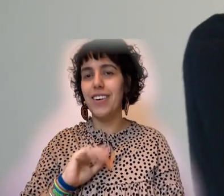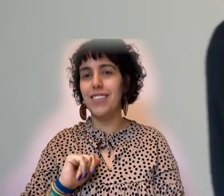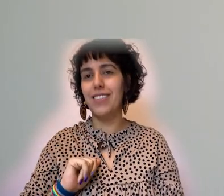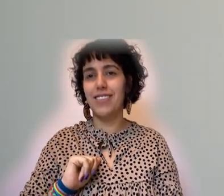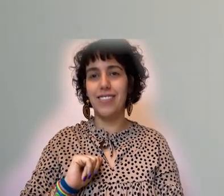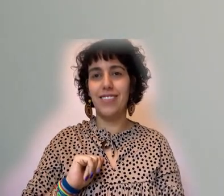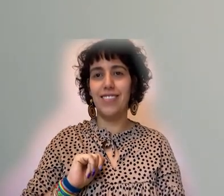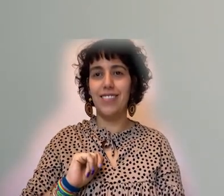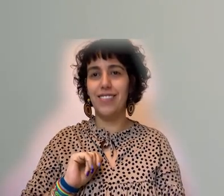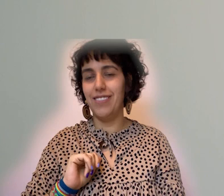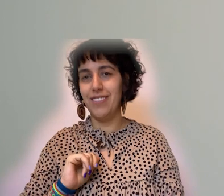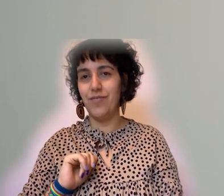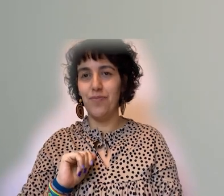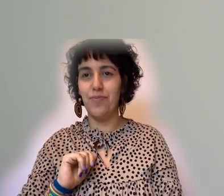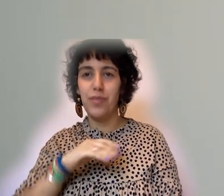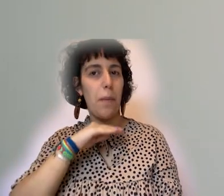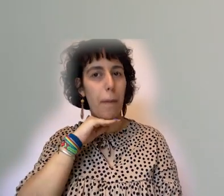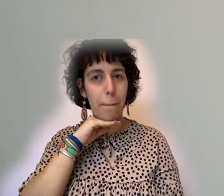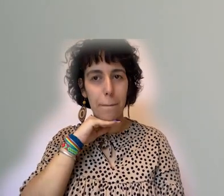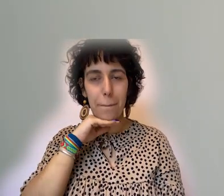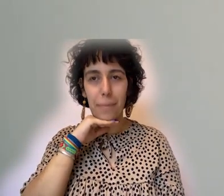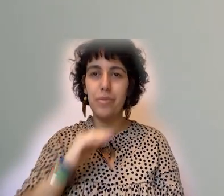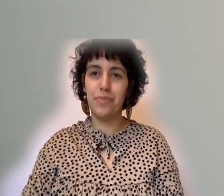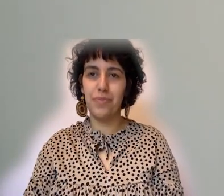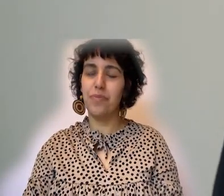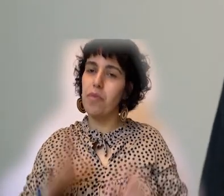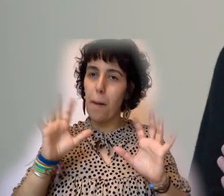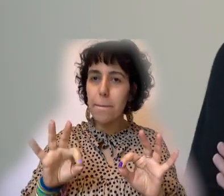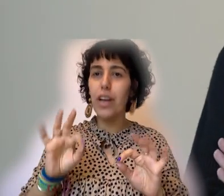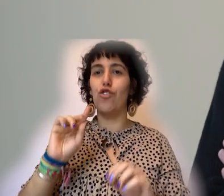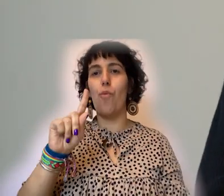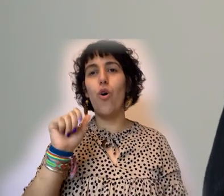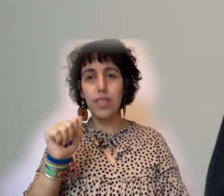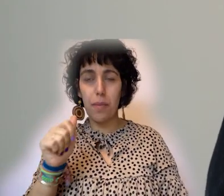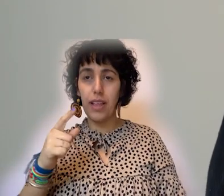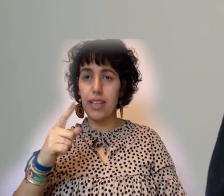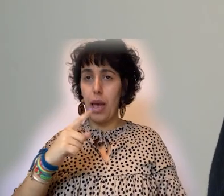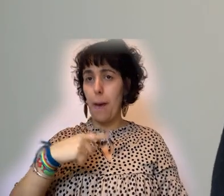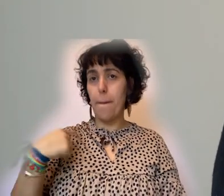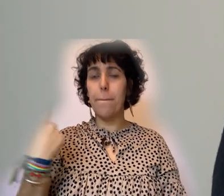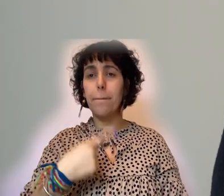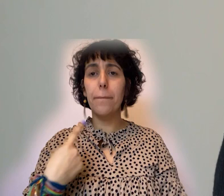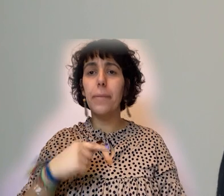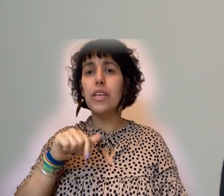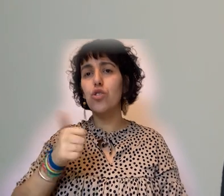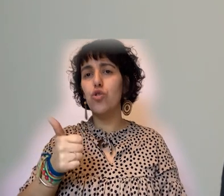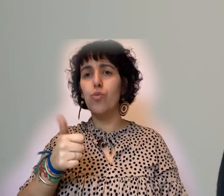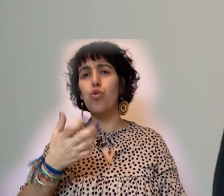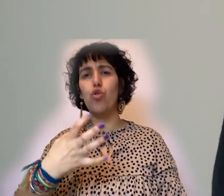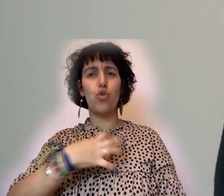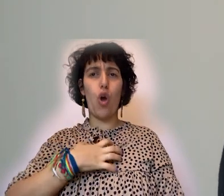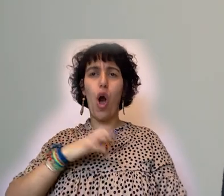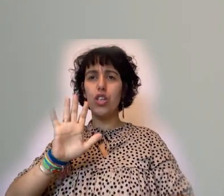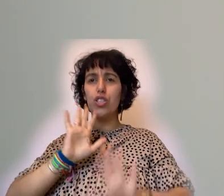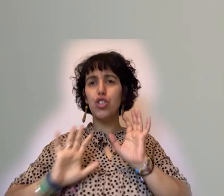de bilmiyorum ama Başımızdan Biz bugün bir sahte fan siyanöz salamı